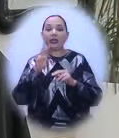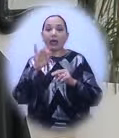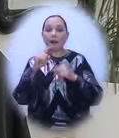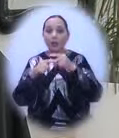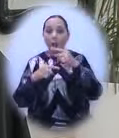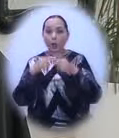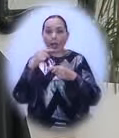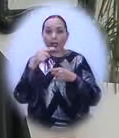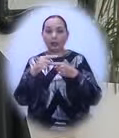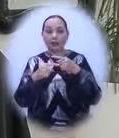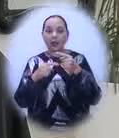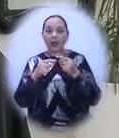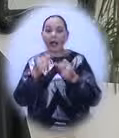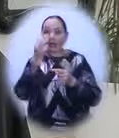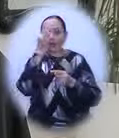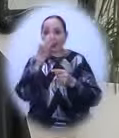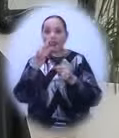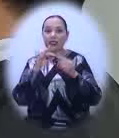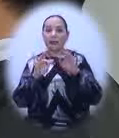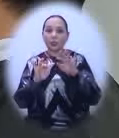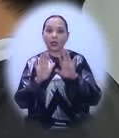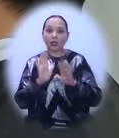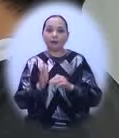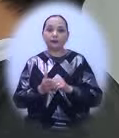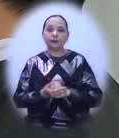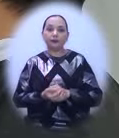orqali tekislab chiqiladi.